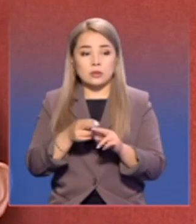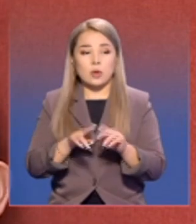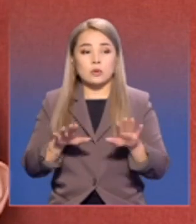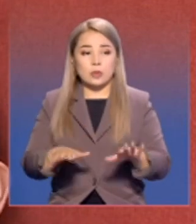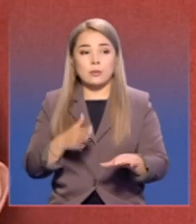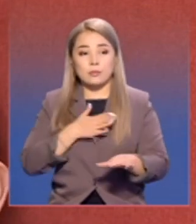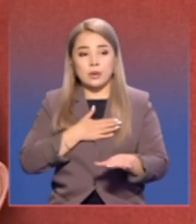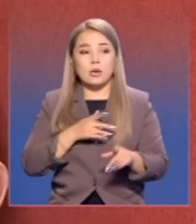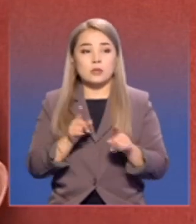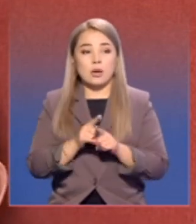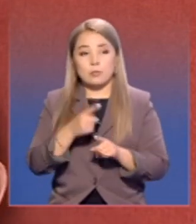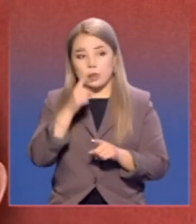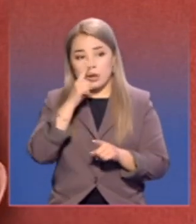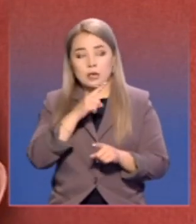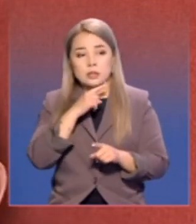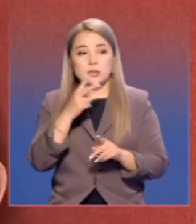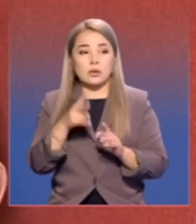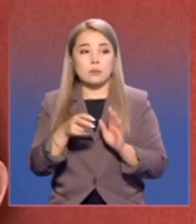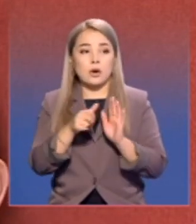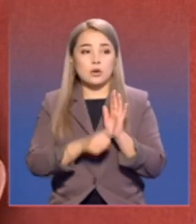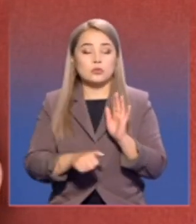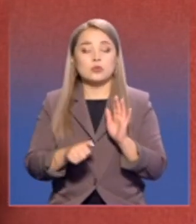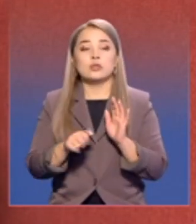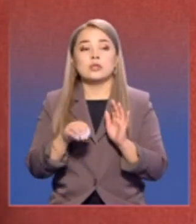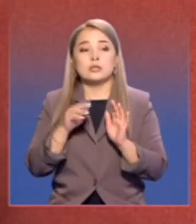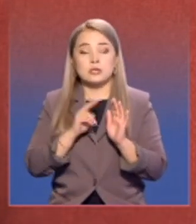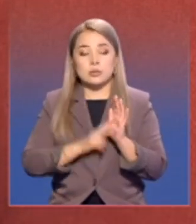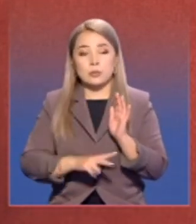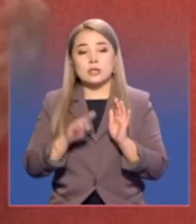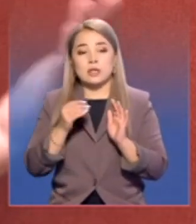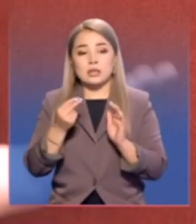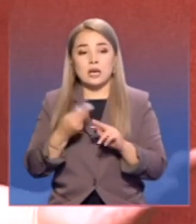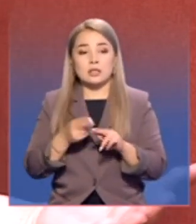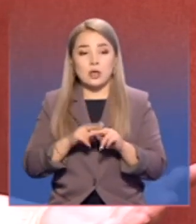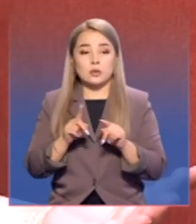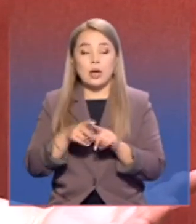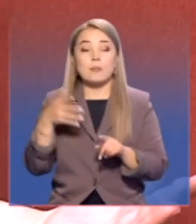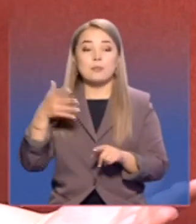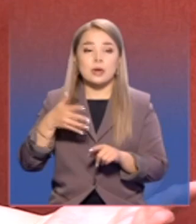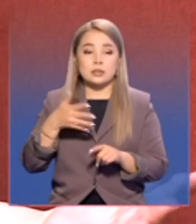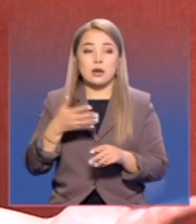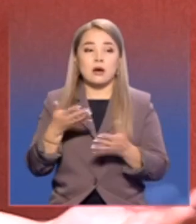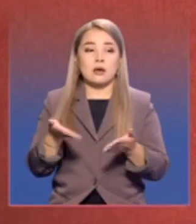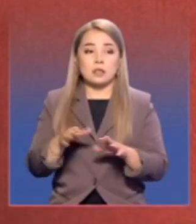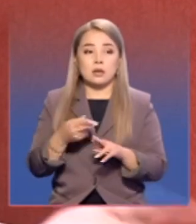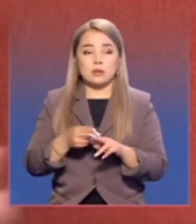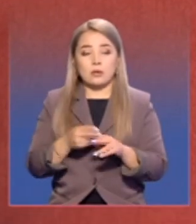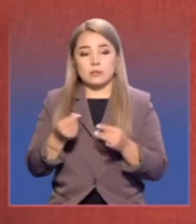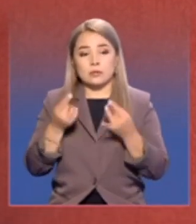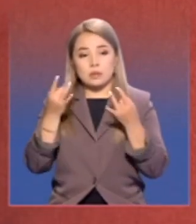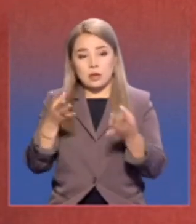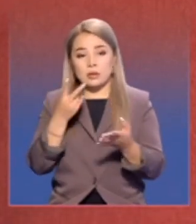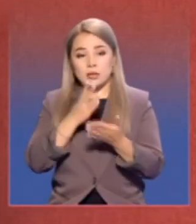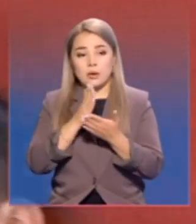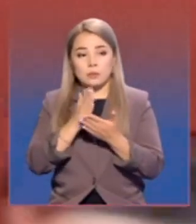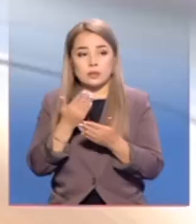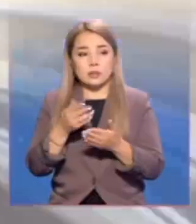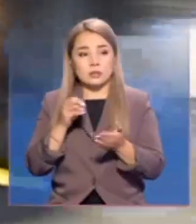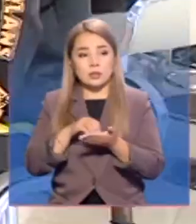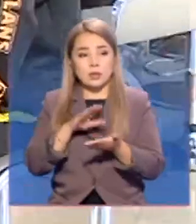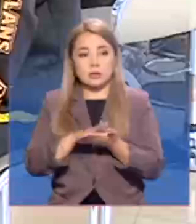маған бір айға 2670 теңге жетпейді. Сонда 5000-ның сыртында ақша кетіп тұр маған тариф